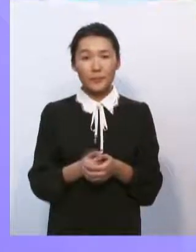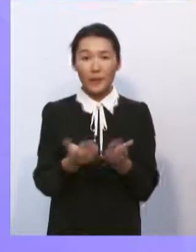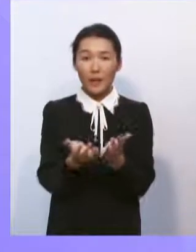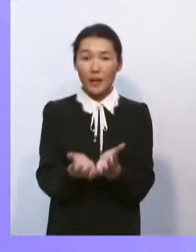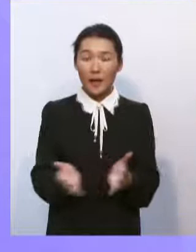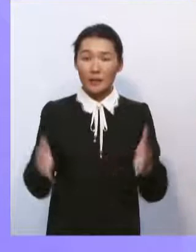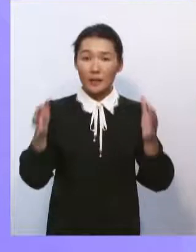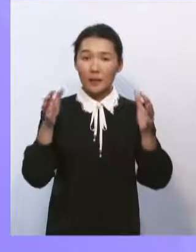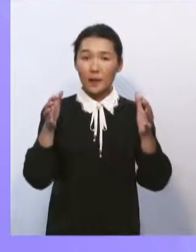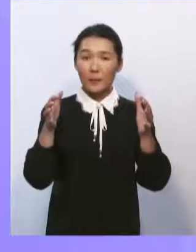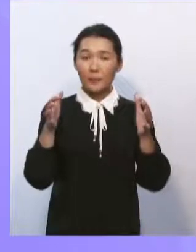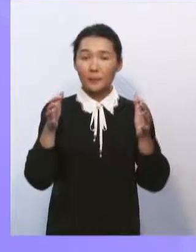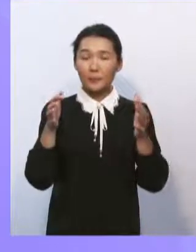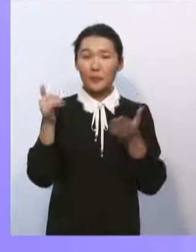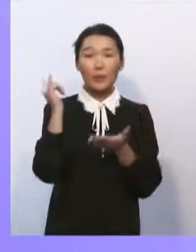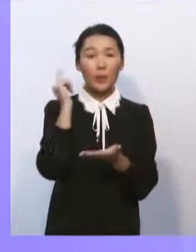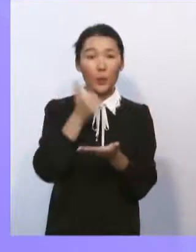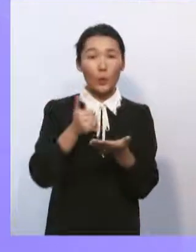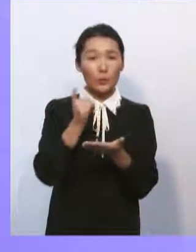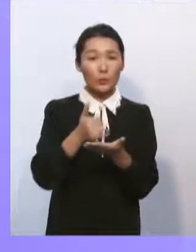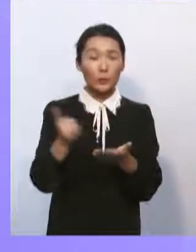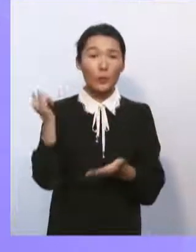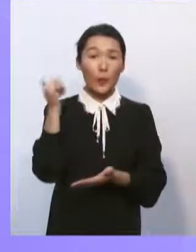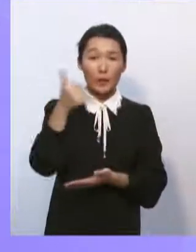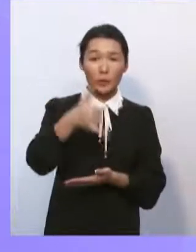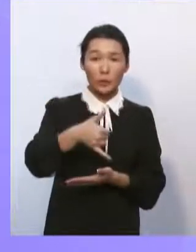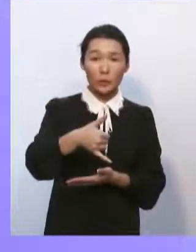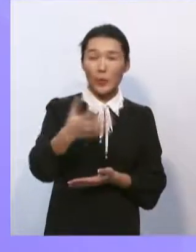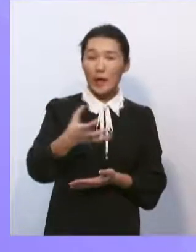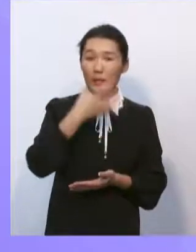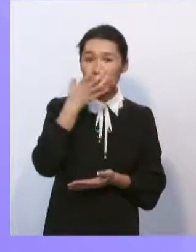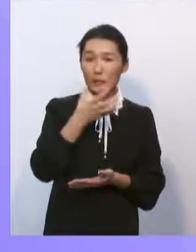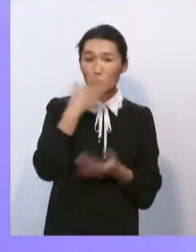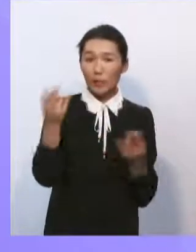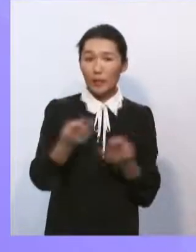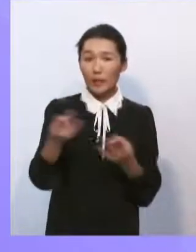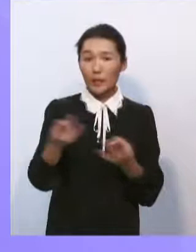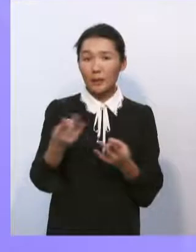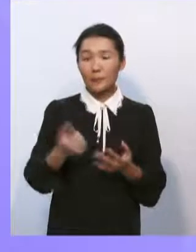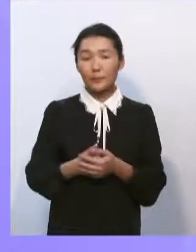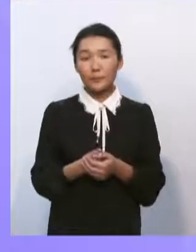Казанга өсүмдүк майын куюп, ысытуу керек.